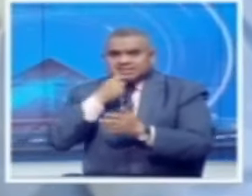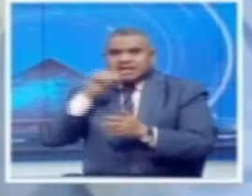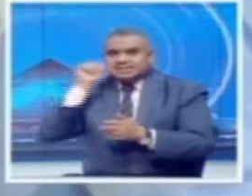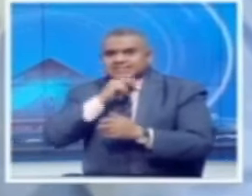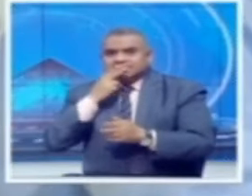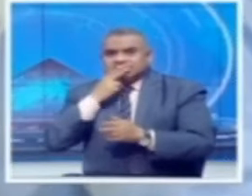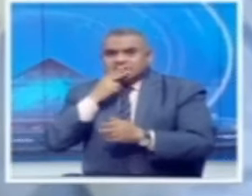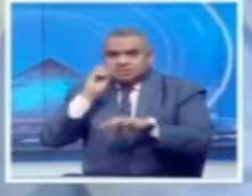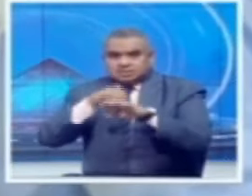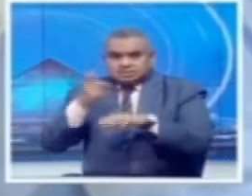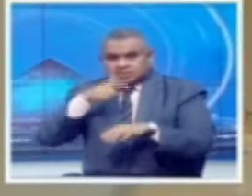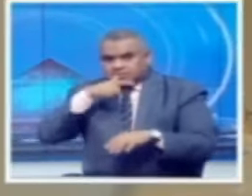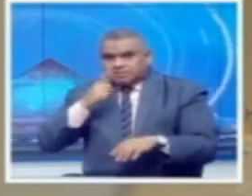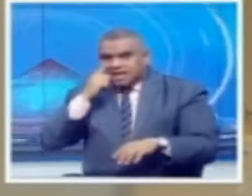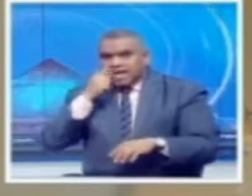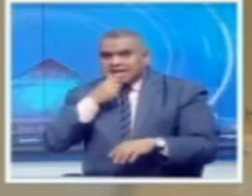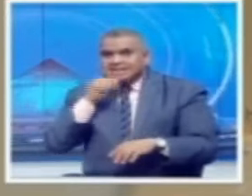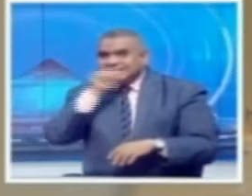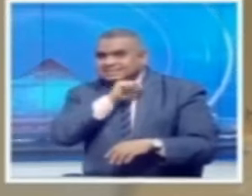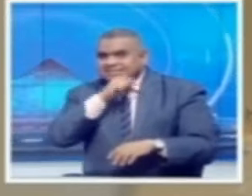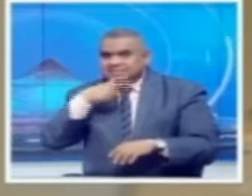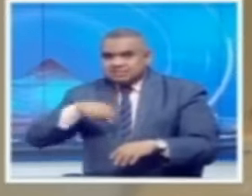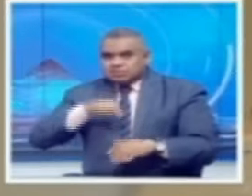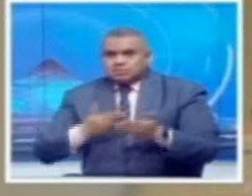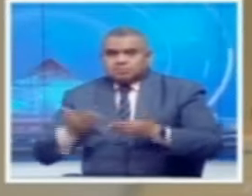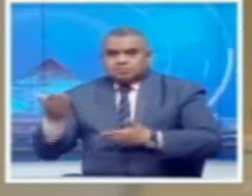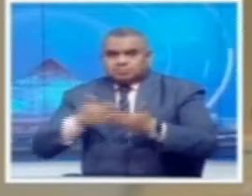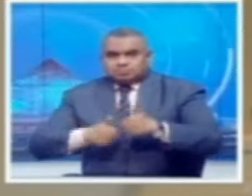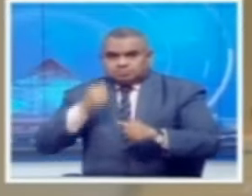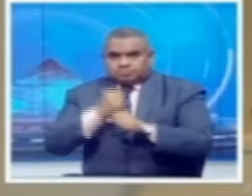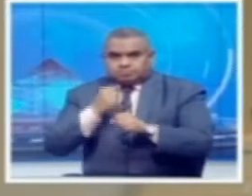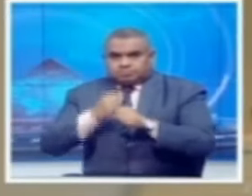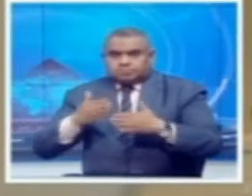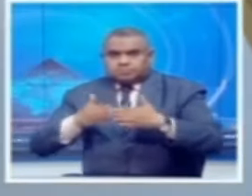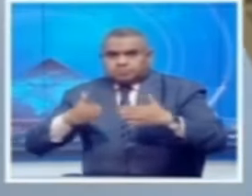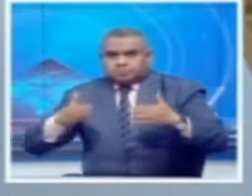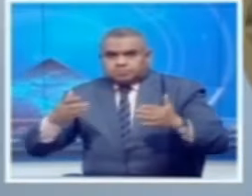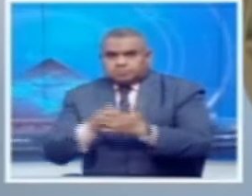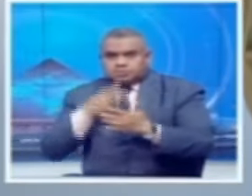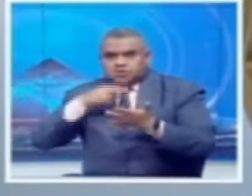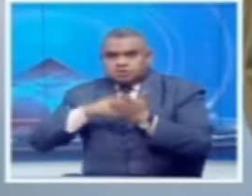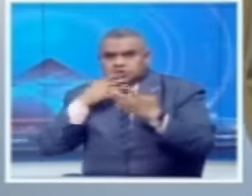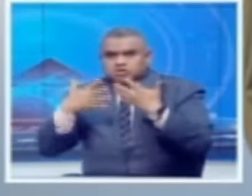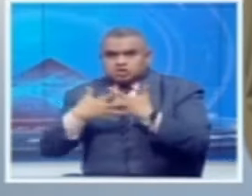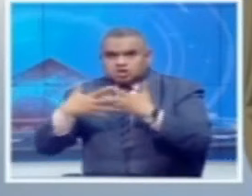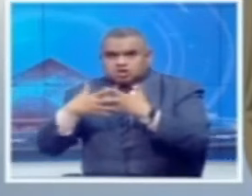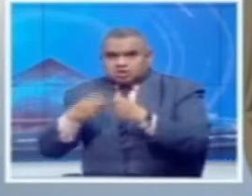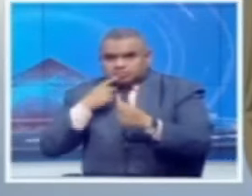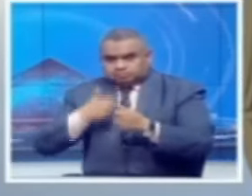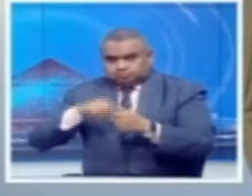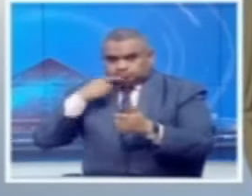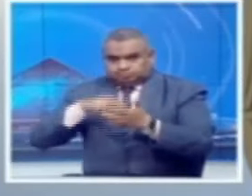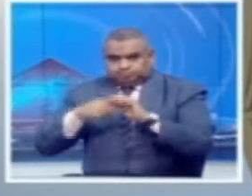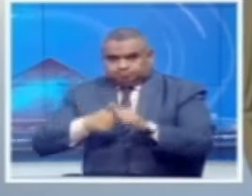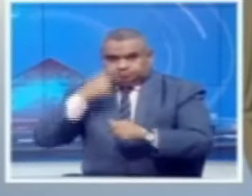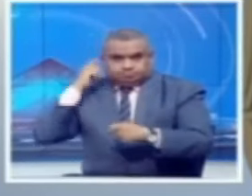النايلسات. وأشار أنيس إلى أنه تم إجراء مفاوضات مكثفة من أجل توسيع وتعميق الشراكات الاستراتيجية